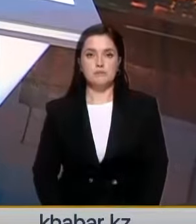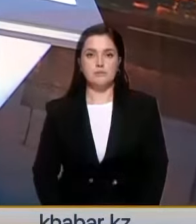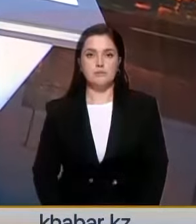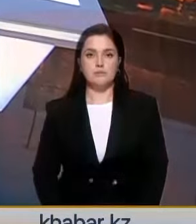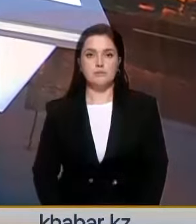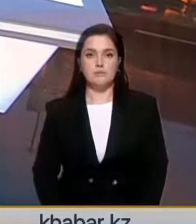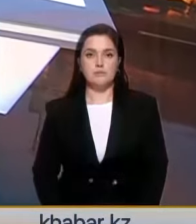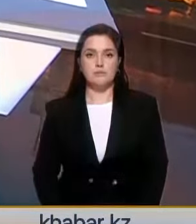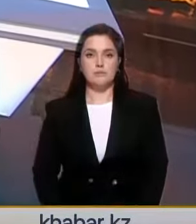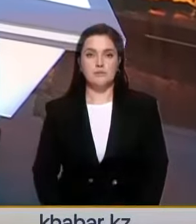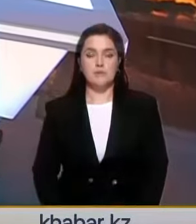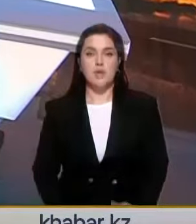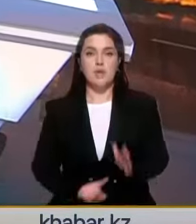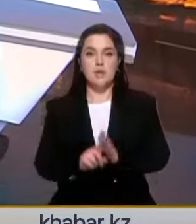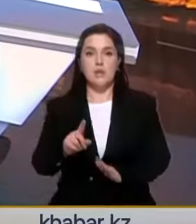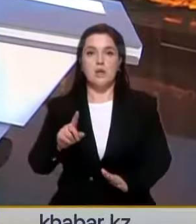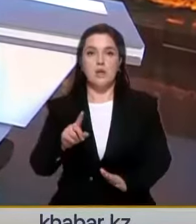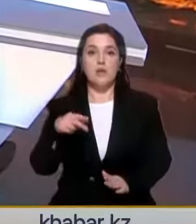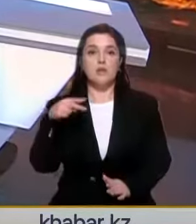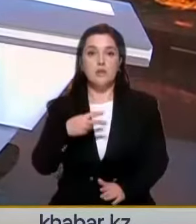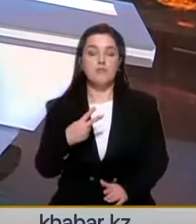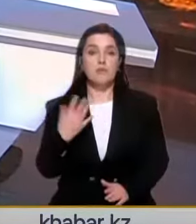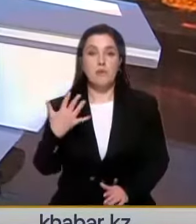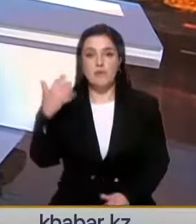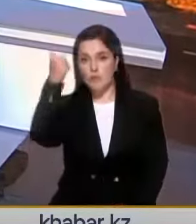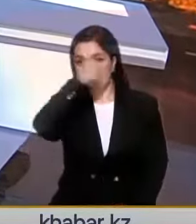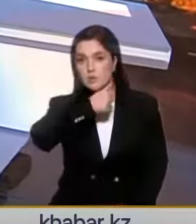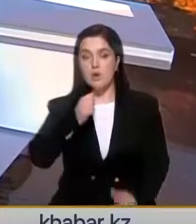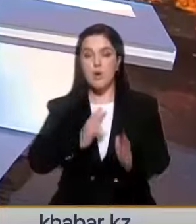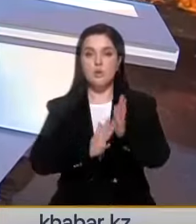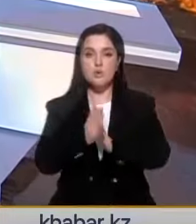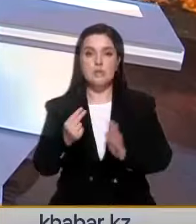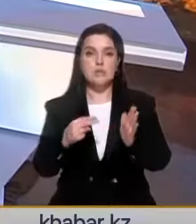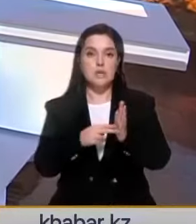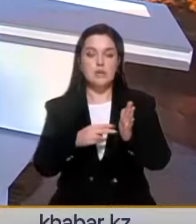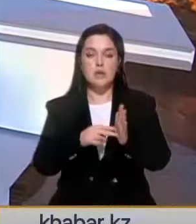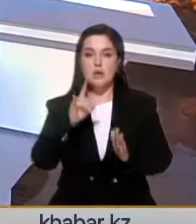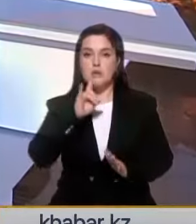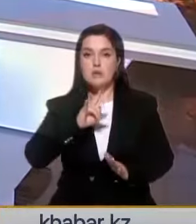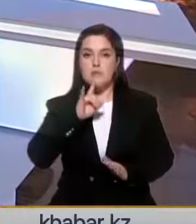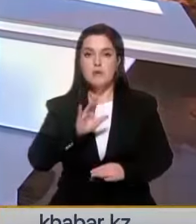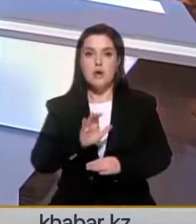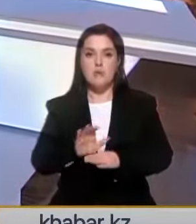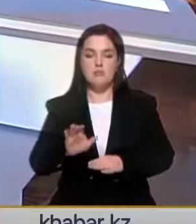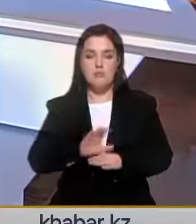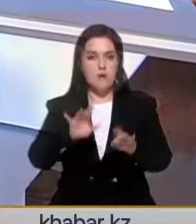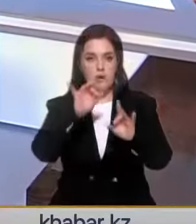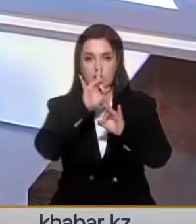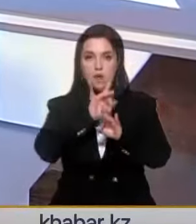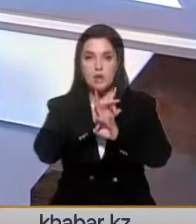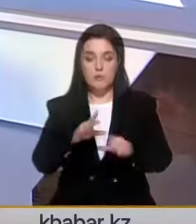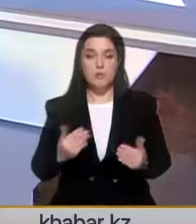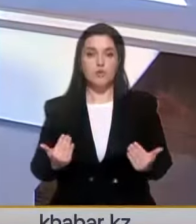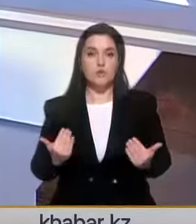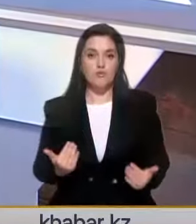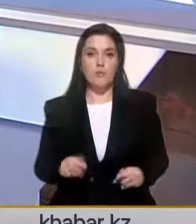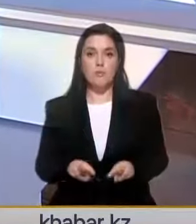тенге с начала года с начала 2025 года рост цен на нефтепродукты в Казахстане не планируется об этом сегодня в